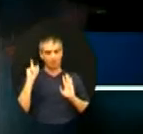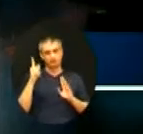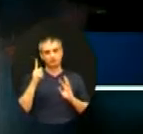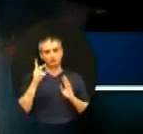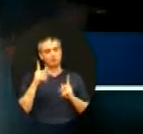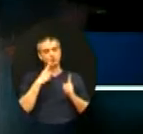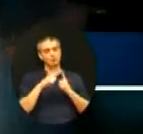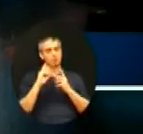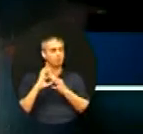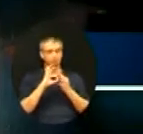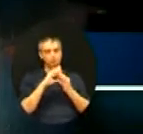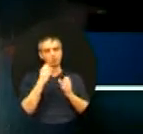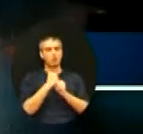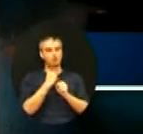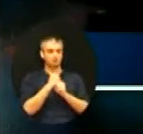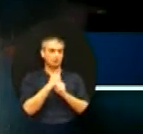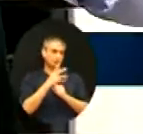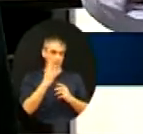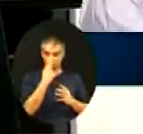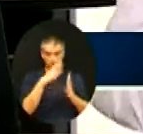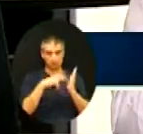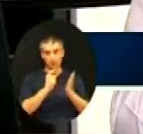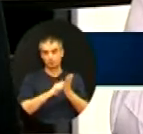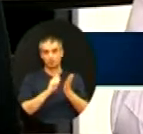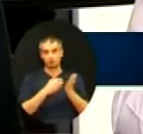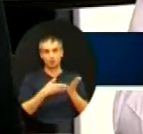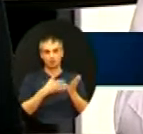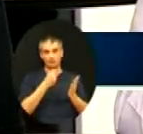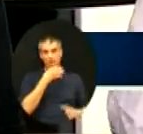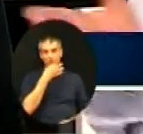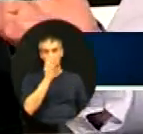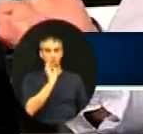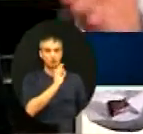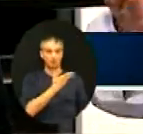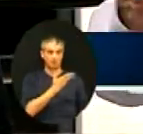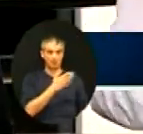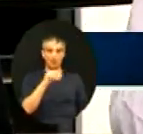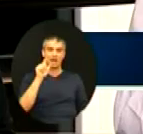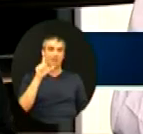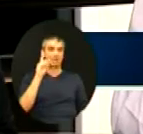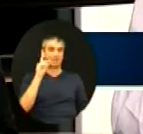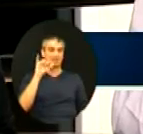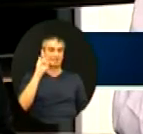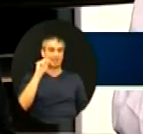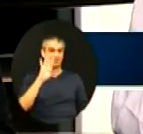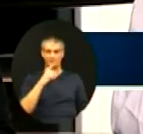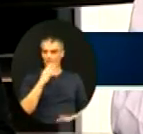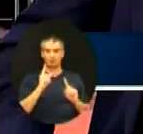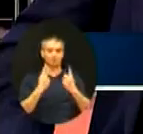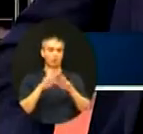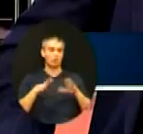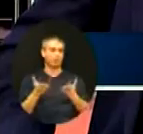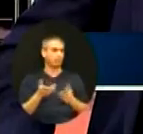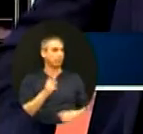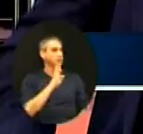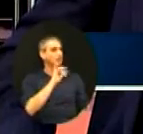מקלה מתוזמנת שעושה. תקרא את מה שכתוב על נאום של אלדד יניב שאמר איך זה קורה בשטח.